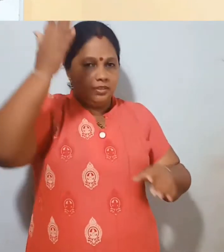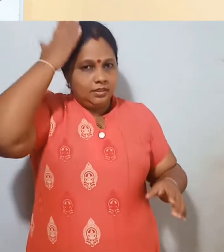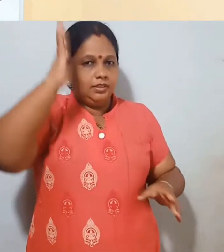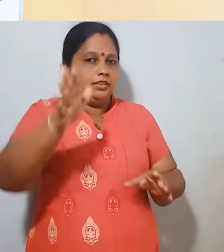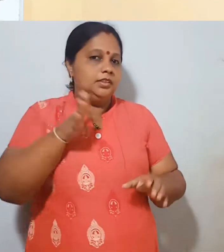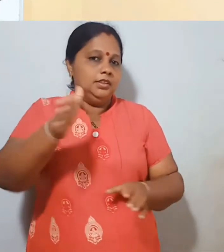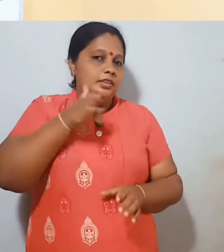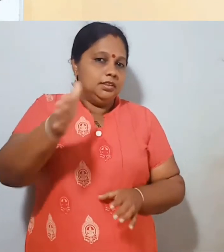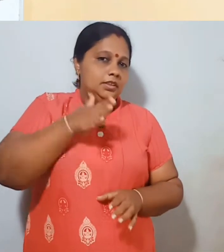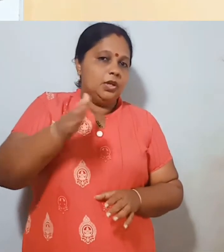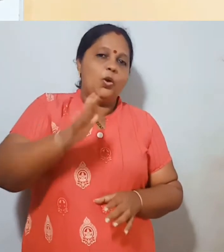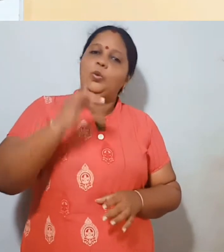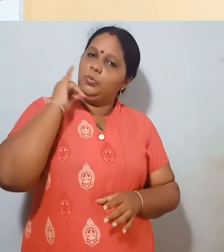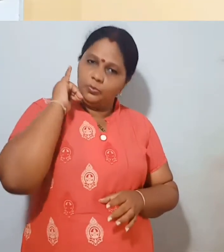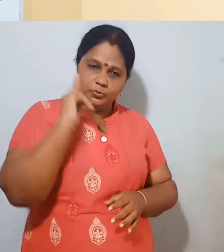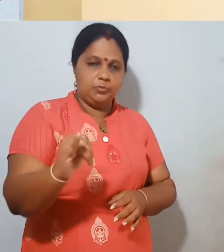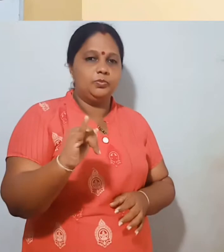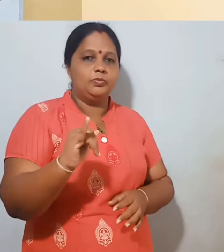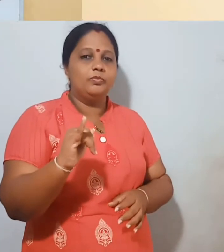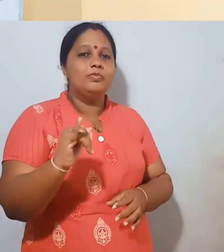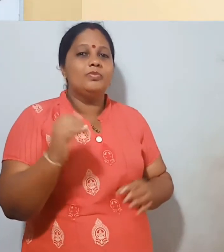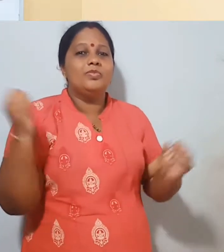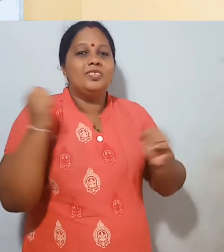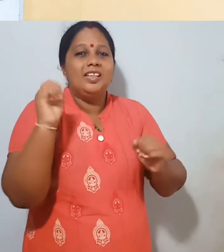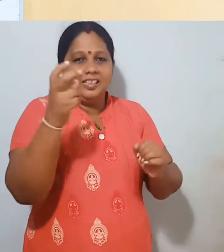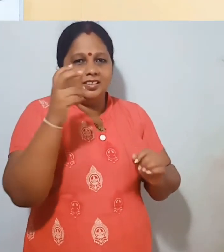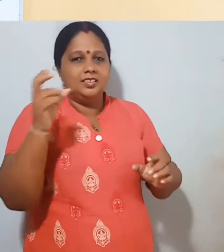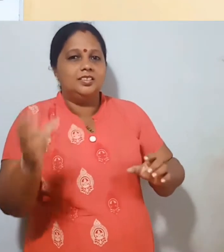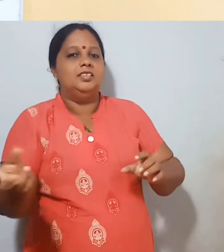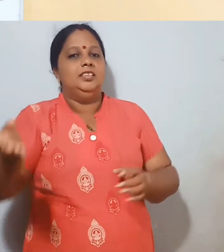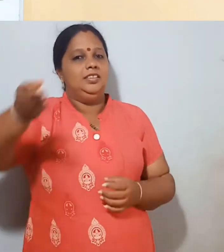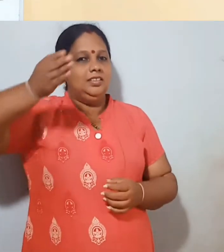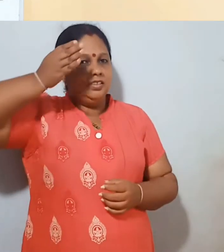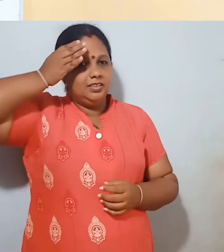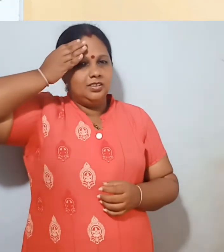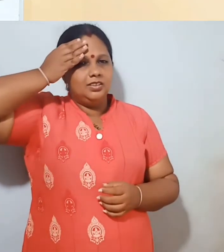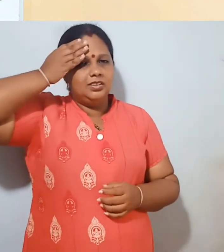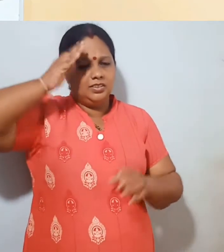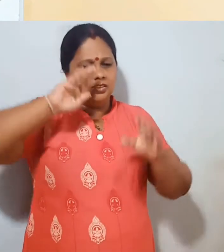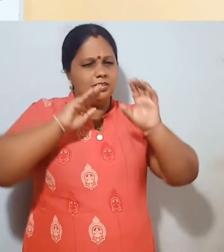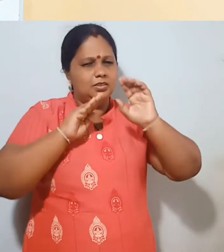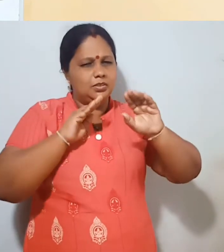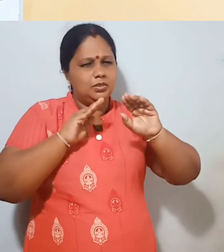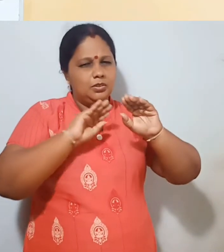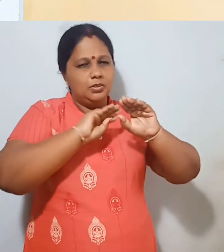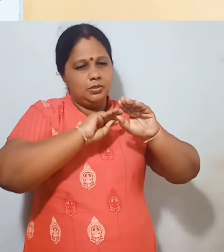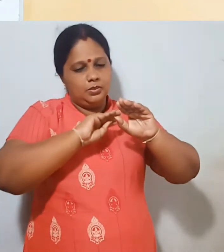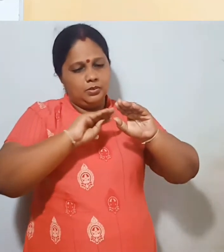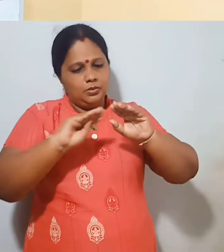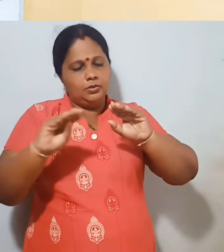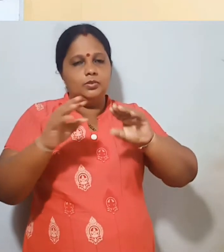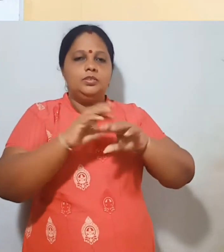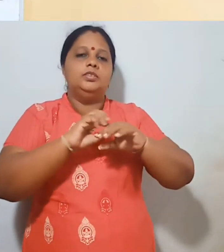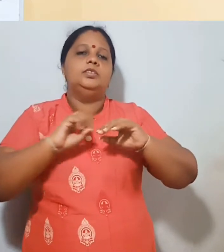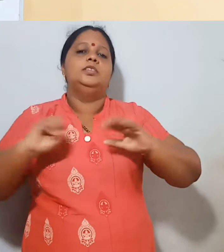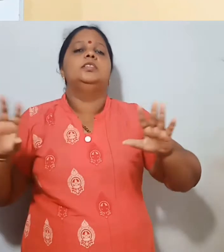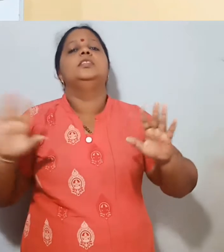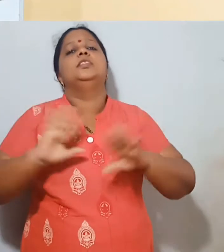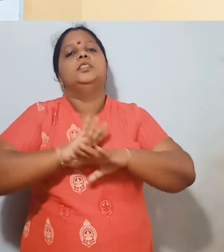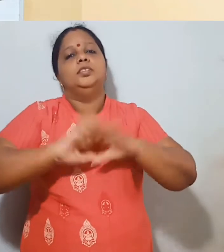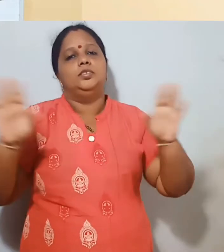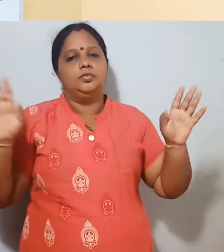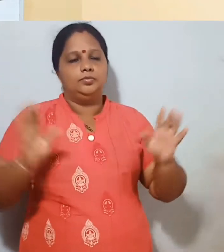விழுந்தாலோ அடிப்பட்டாலோ அந்த இடத்துல ஐஸ் கட்டி வையுங்க. ஐஸ் கட்டி வச்சு கொஞ்ச நேரத்தால எடுத்து விடலாம். அடுத்தது